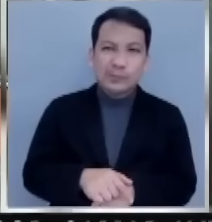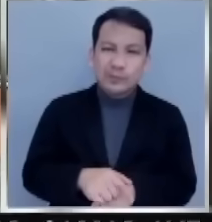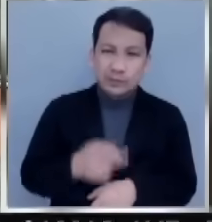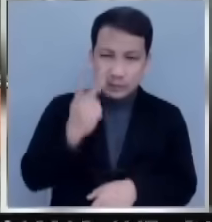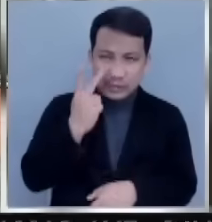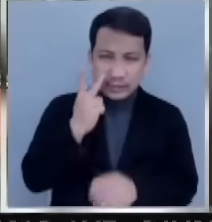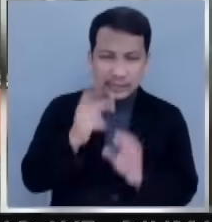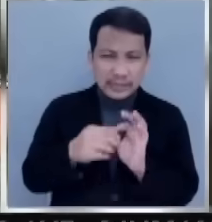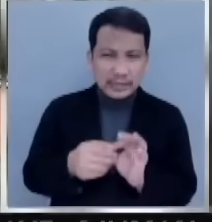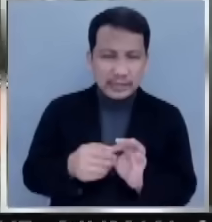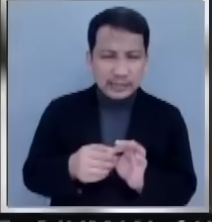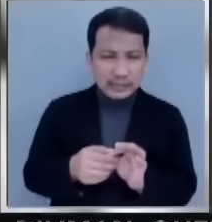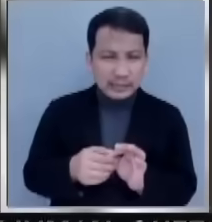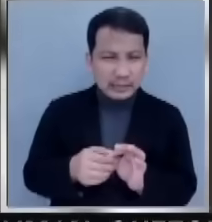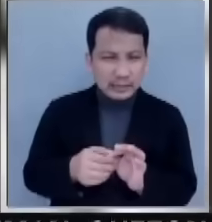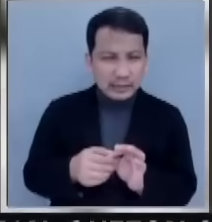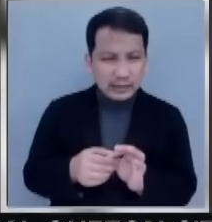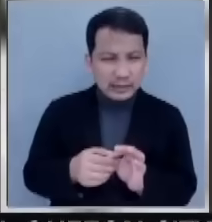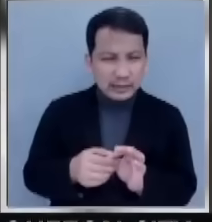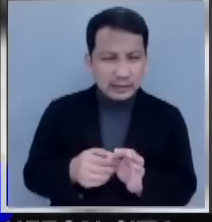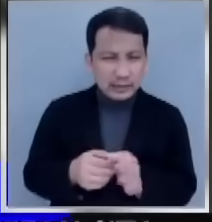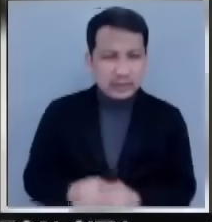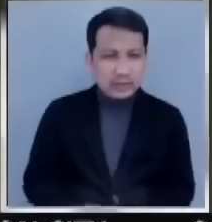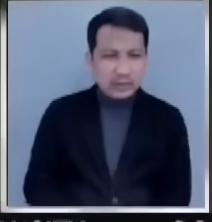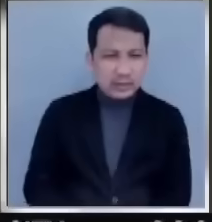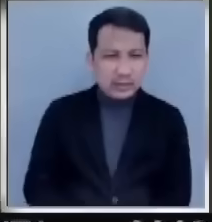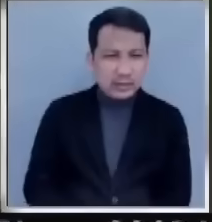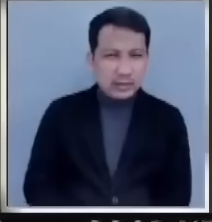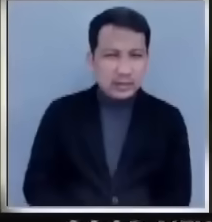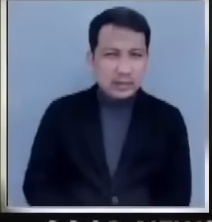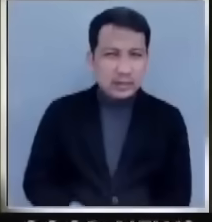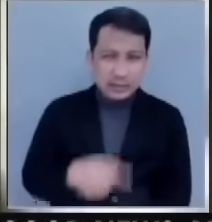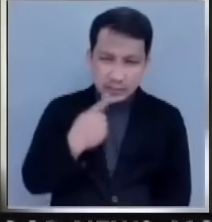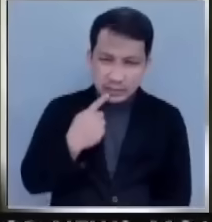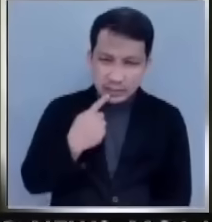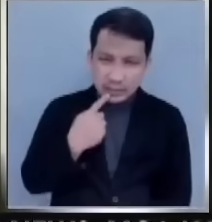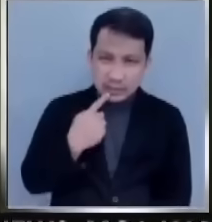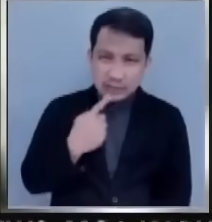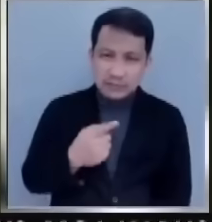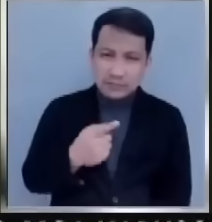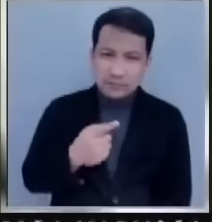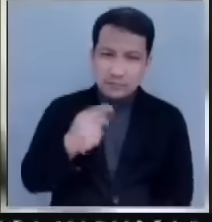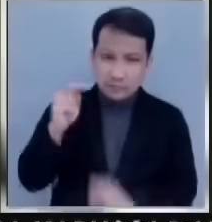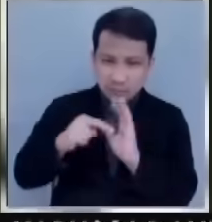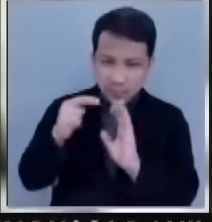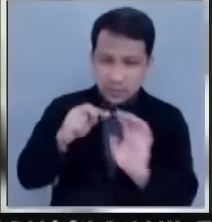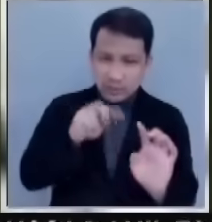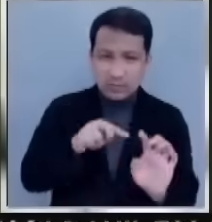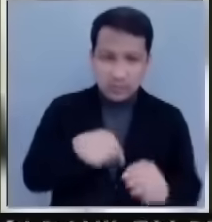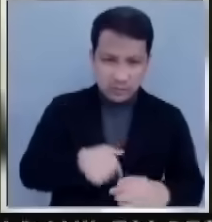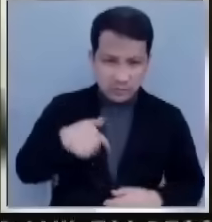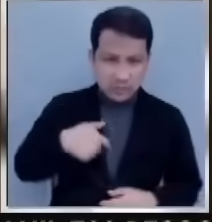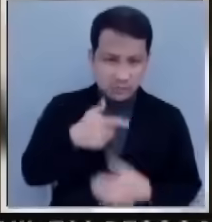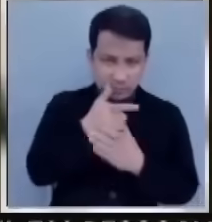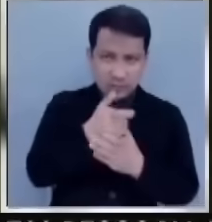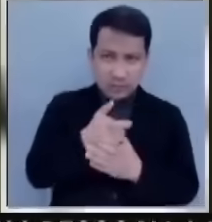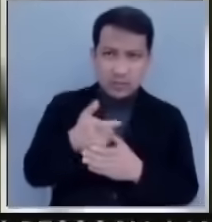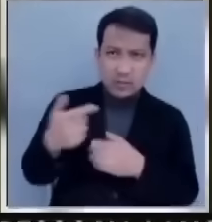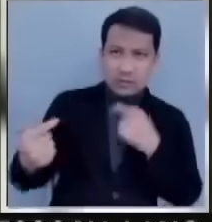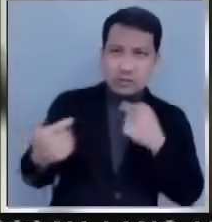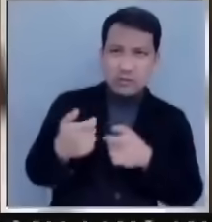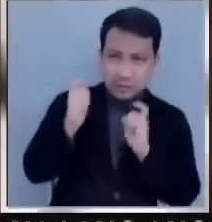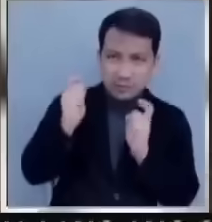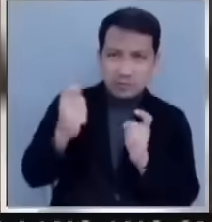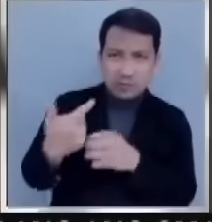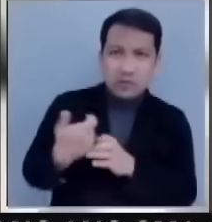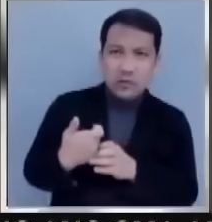ko sa mga sabingan ko raw-araw yan eh. Yan sir, pagdating sa akin sir, kung makikita na sa video, pinaputokan po agad ako ni Rudy, tapos